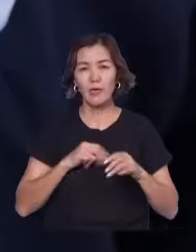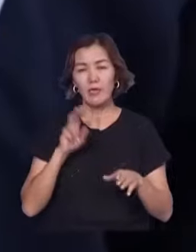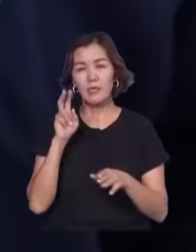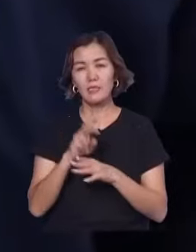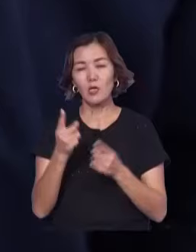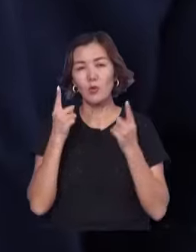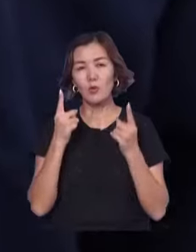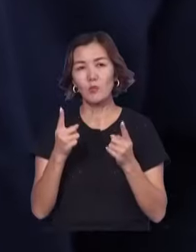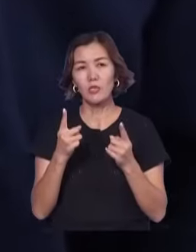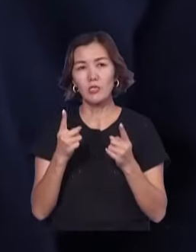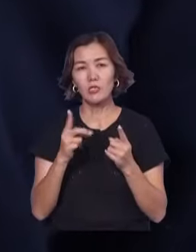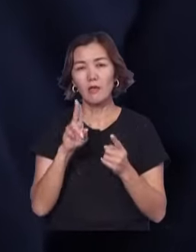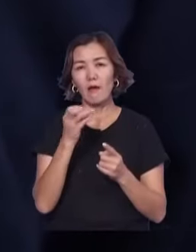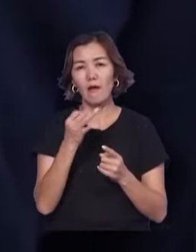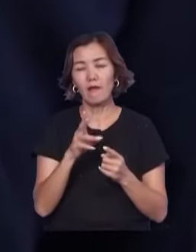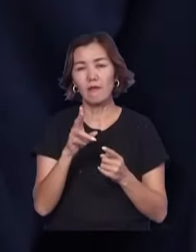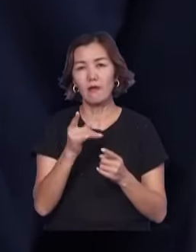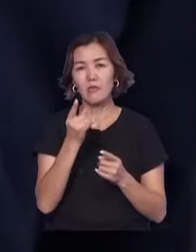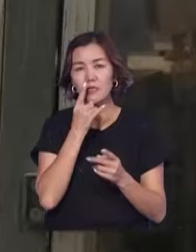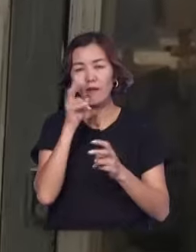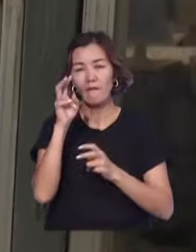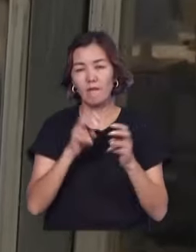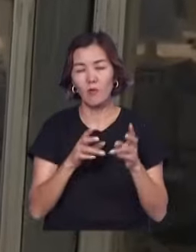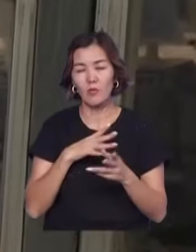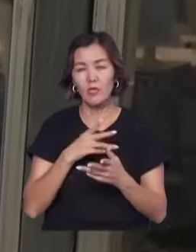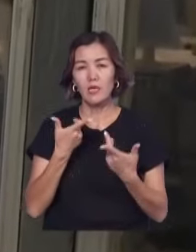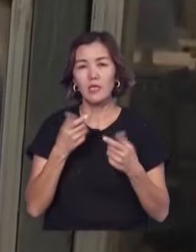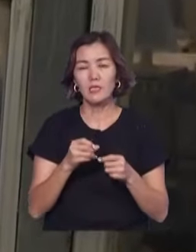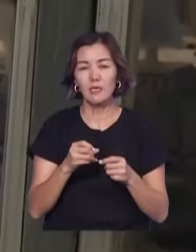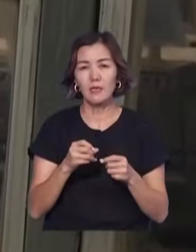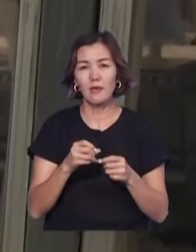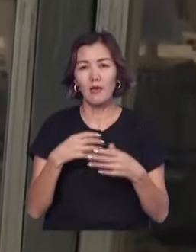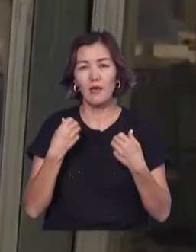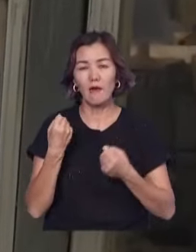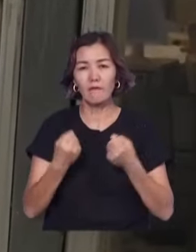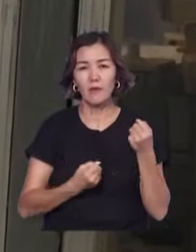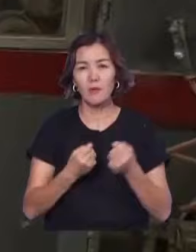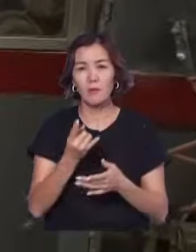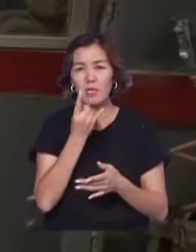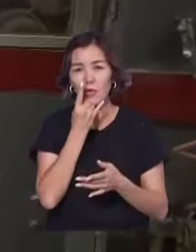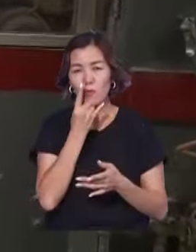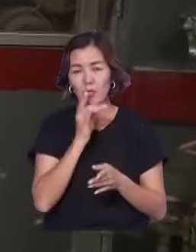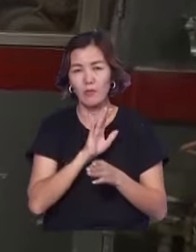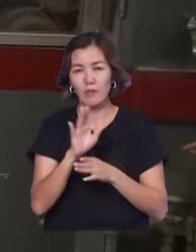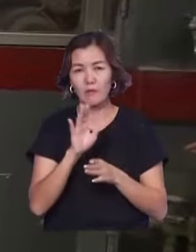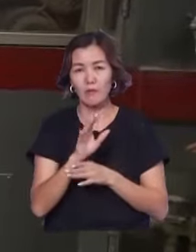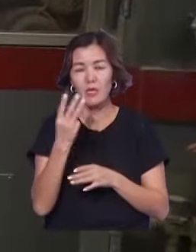посетил крупнейшее промышленное предприятие региона ТО «Кайнар ЭКБ», где производят автомобильные аккумуляторы. Завод обеспечивает